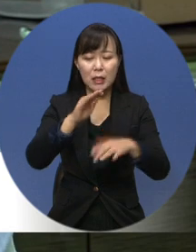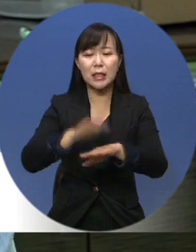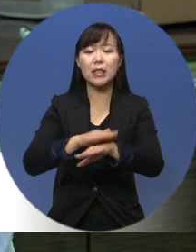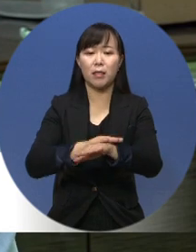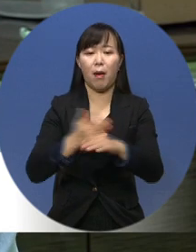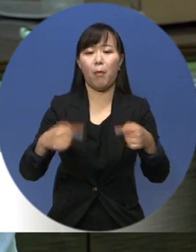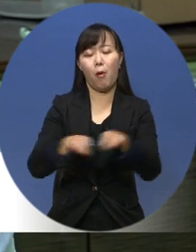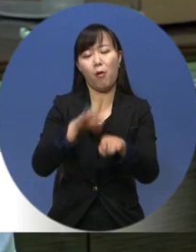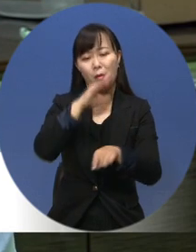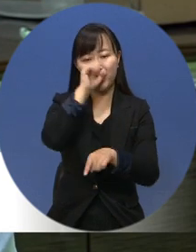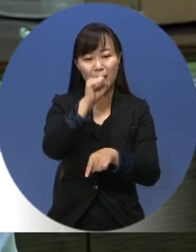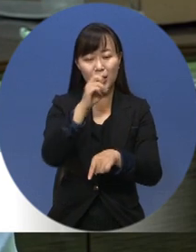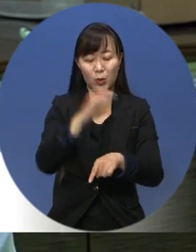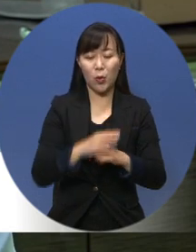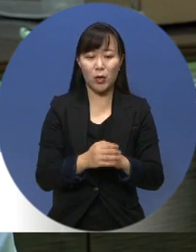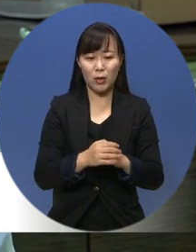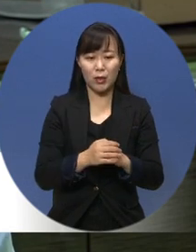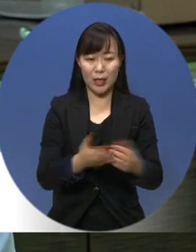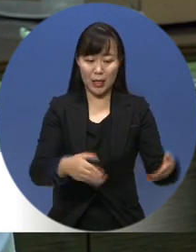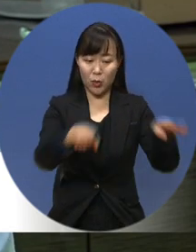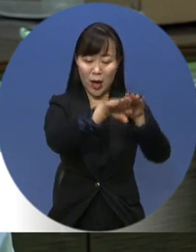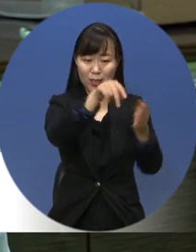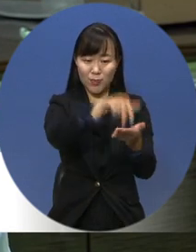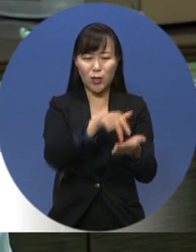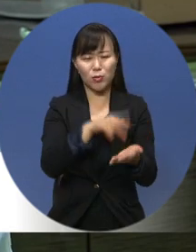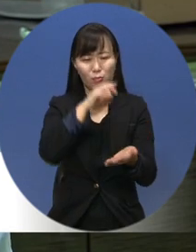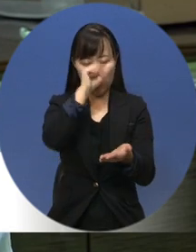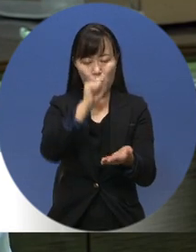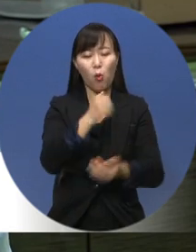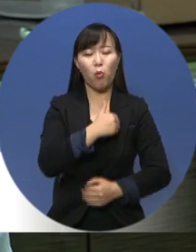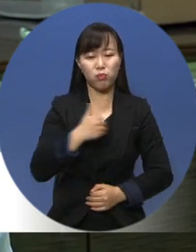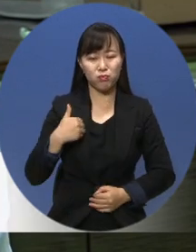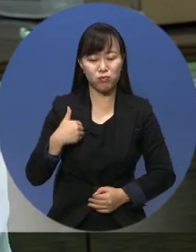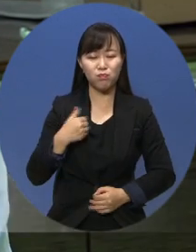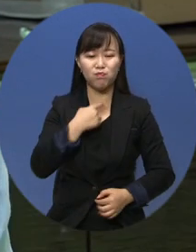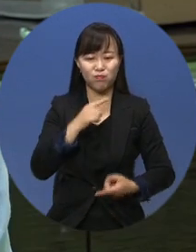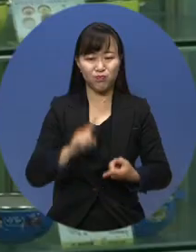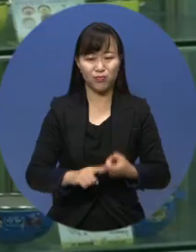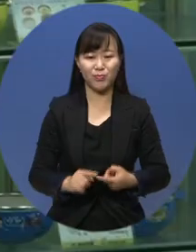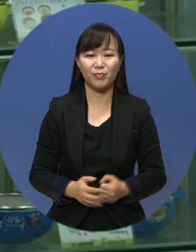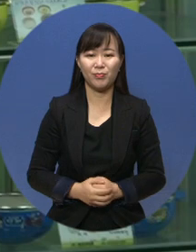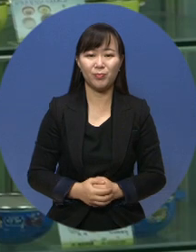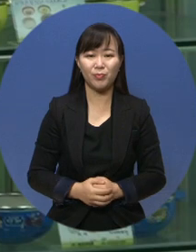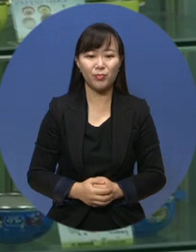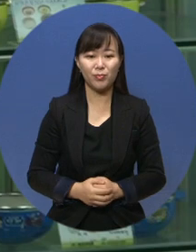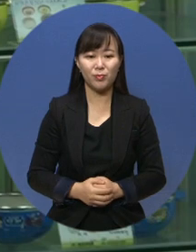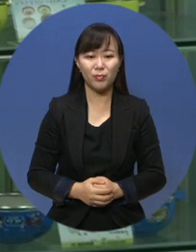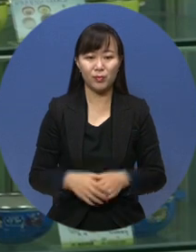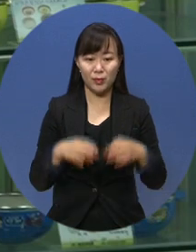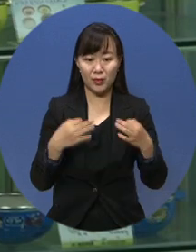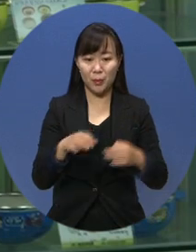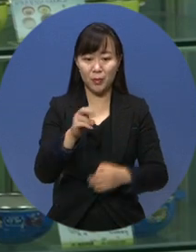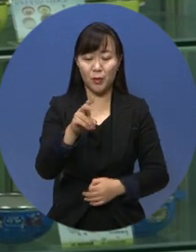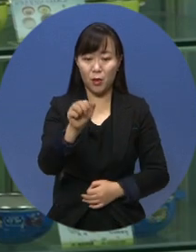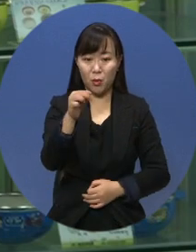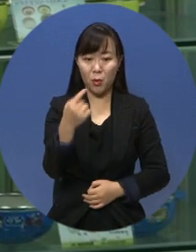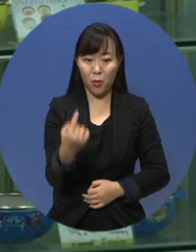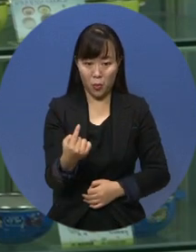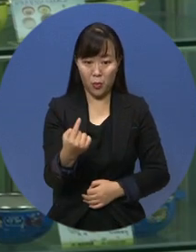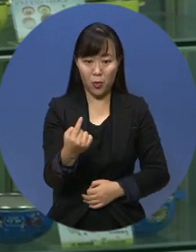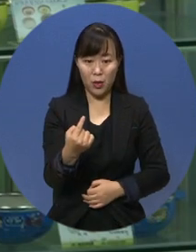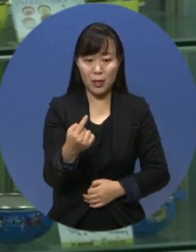좋아하더라고요. 기관에서도 더 좋아하시고 만족도도 높고 그렇게 되죠. 한편, 김영호 보령시